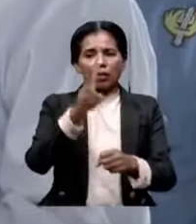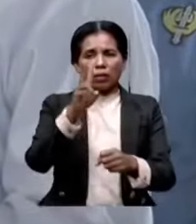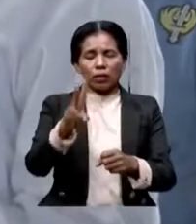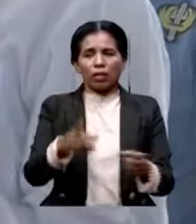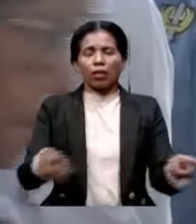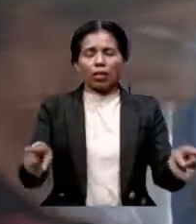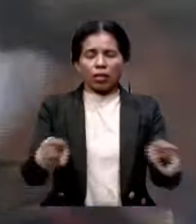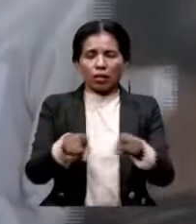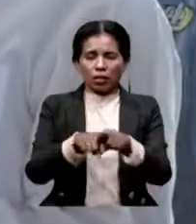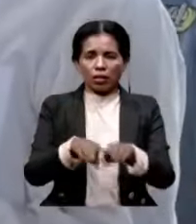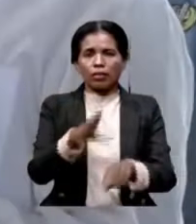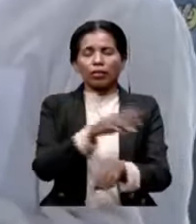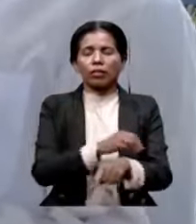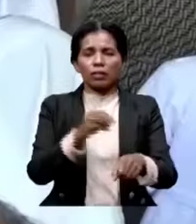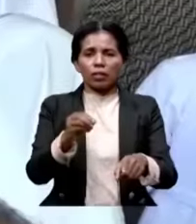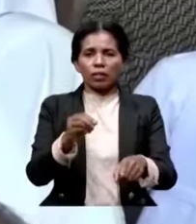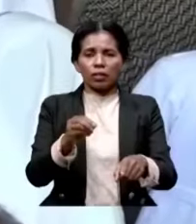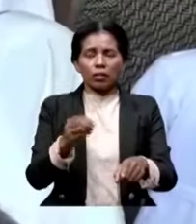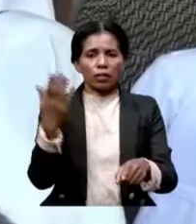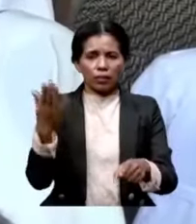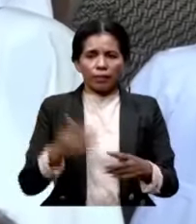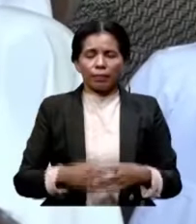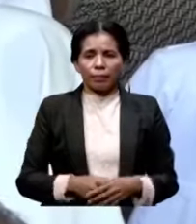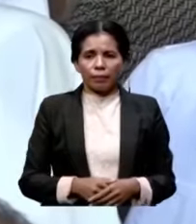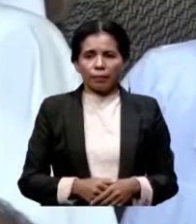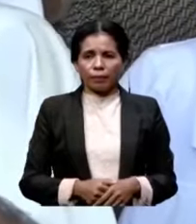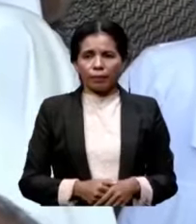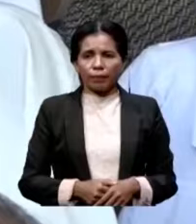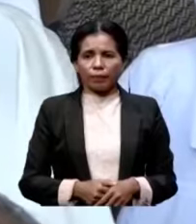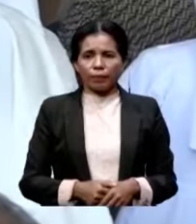ejerse knar hanesan administrador iha paro kia refere. Agustino da Costa, Ziemen.